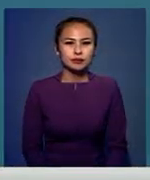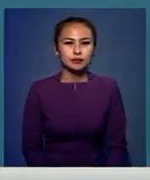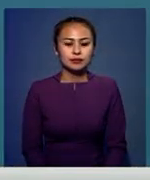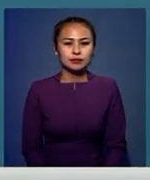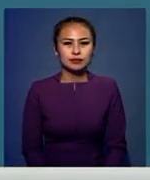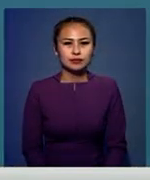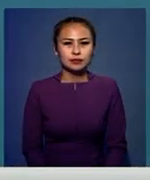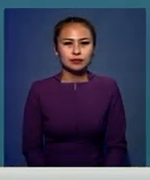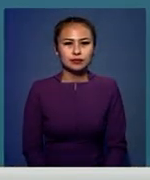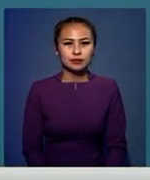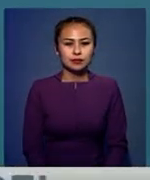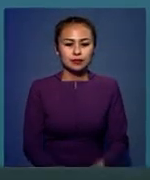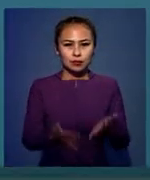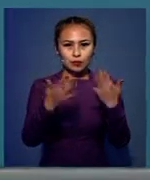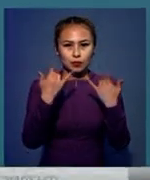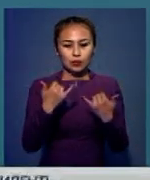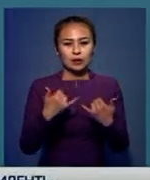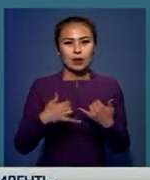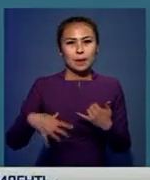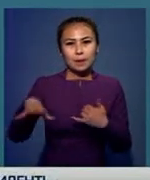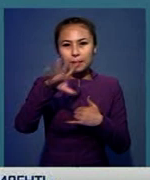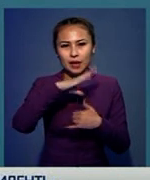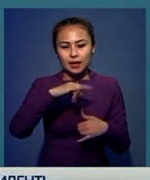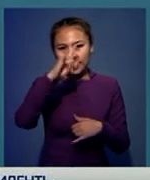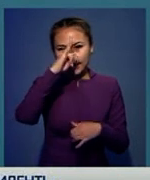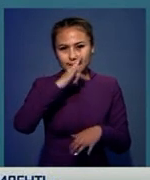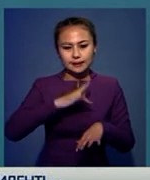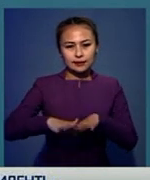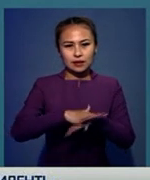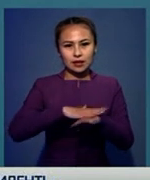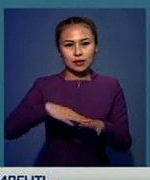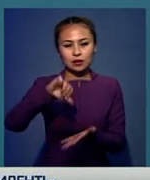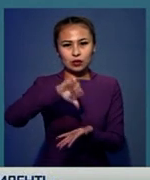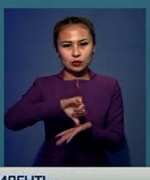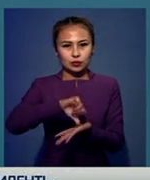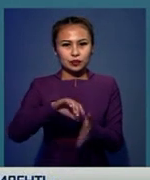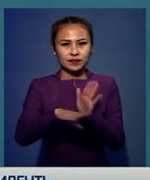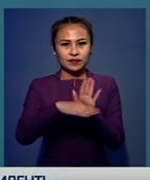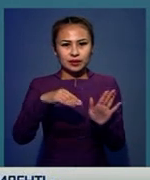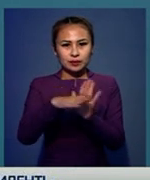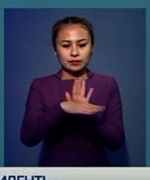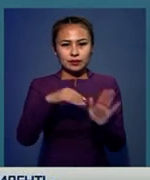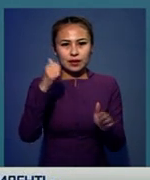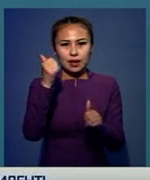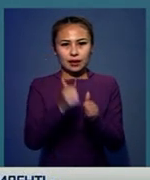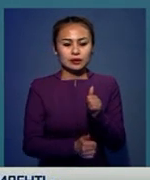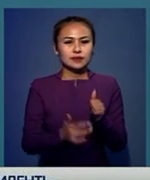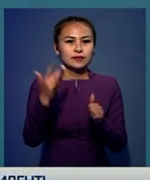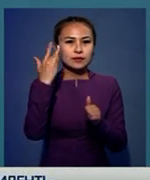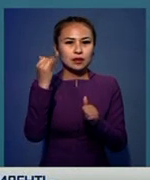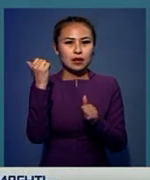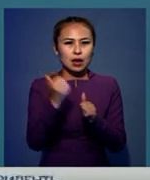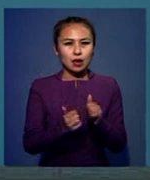Бүгін барлық Қазақстан халқы президент сайлауына қатынасып жатыр. Бұл әр уақытта, әр